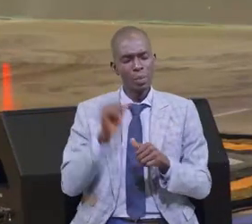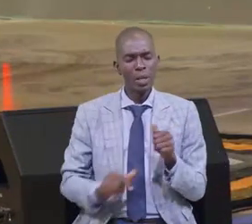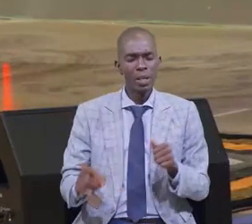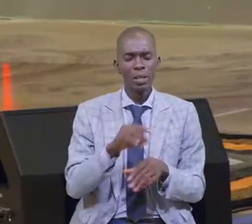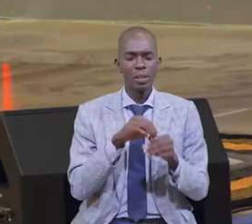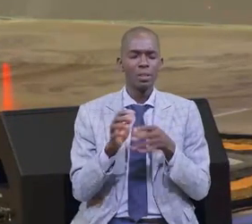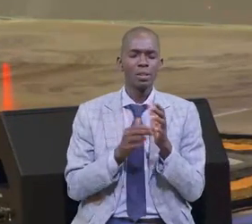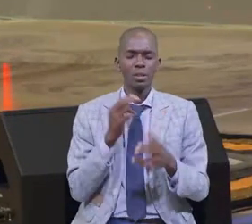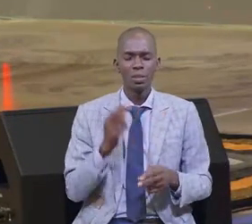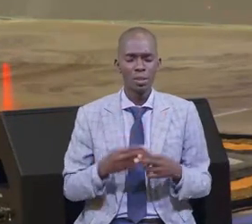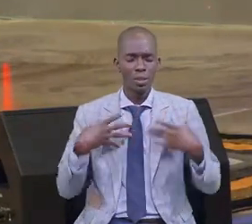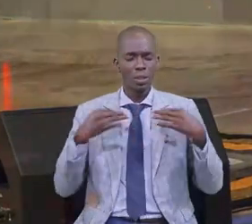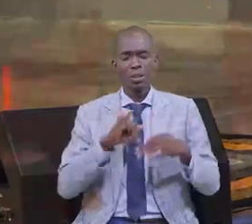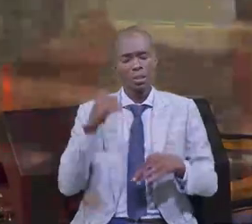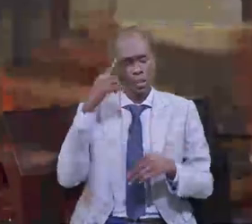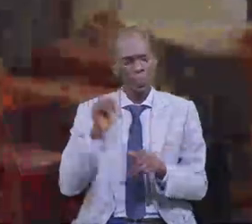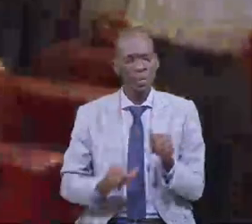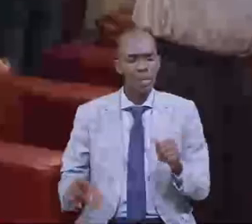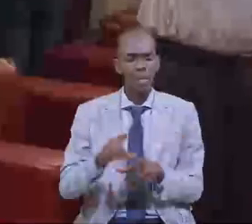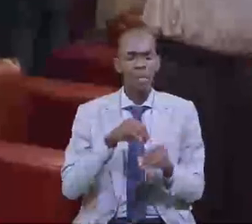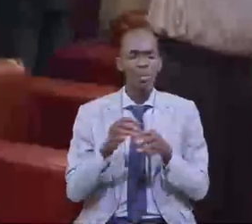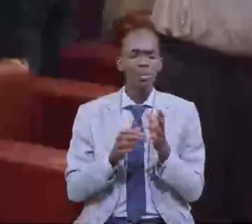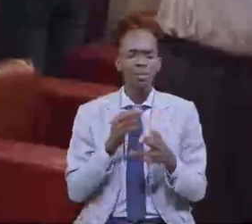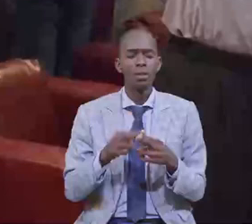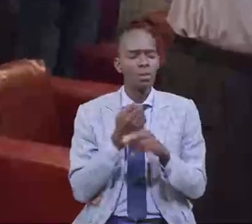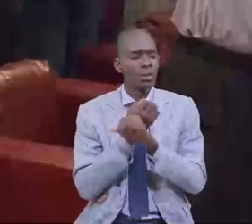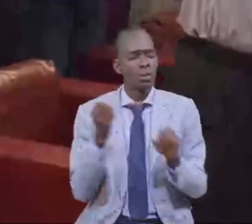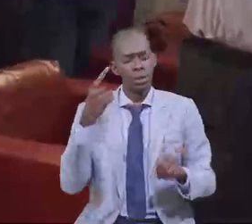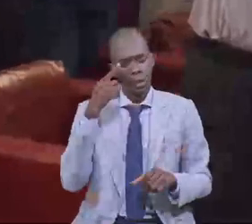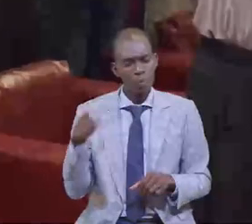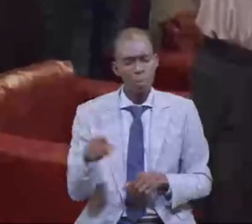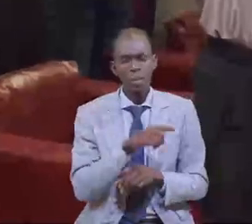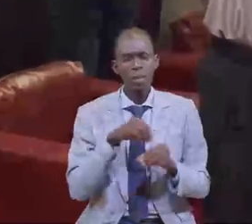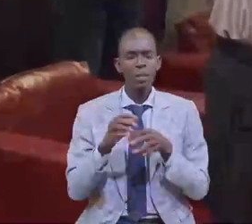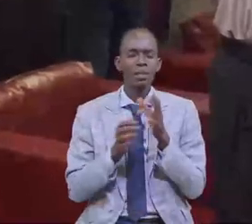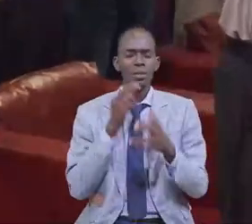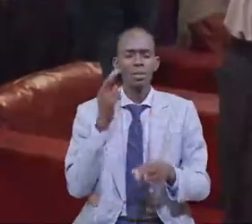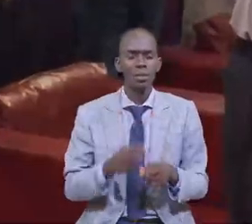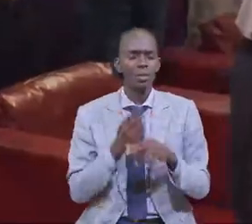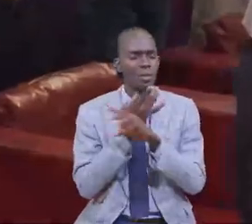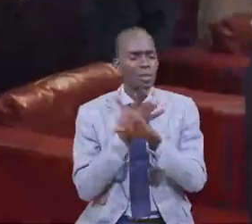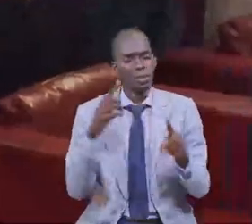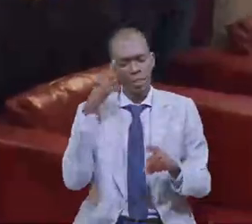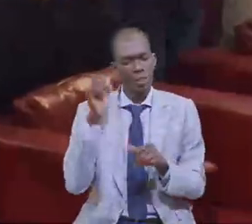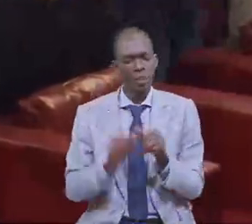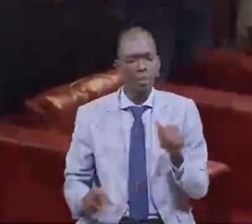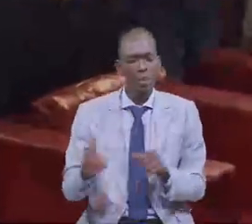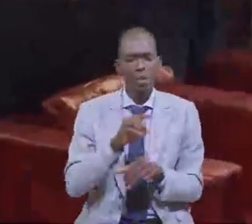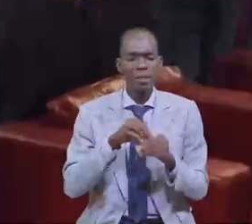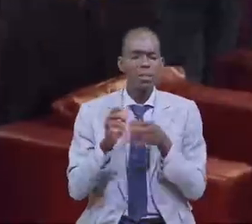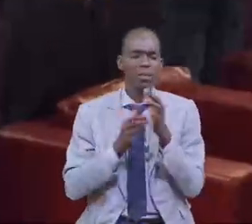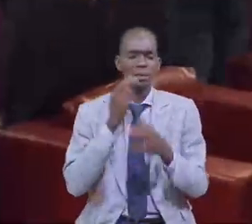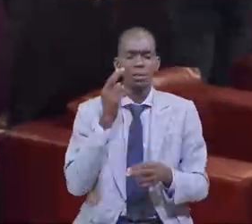pour tout le monde, la guérison pour tout le monde, le salut pour tout le monde, la délivrance pour